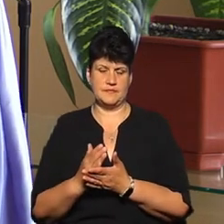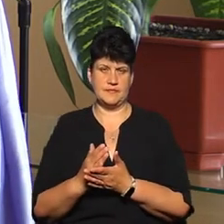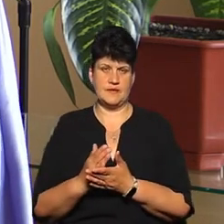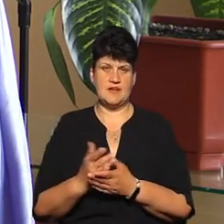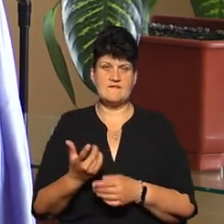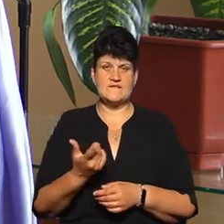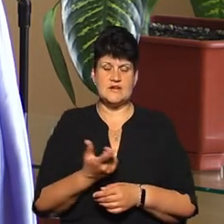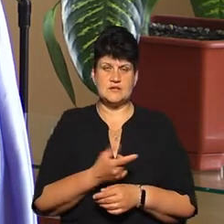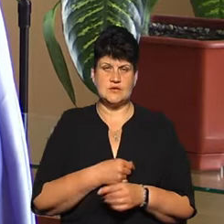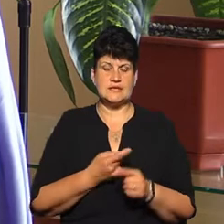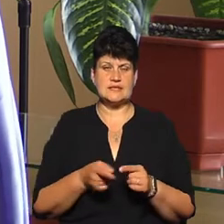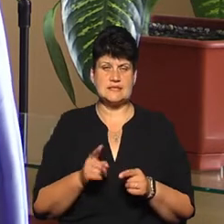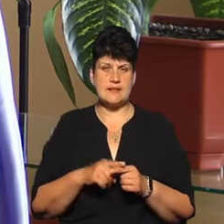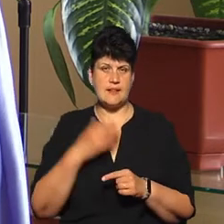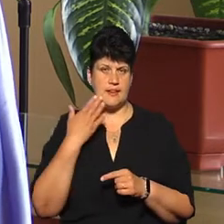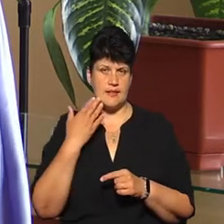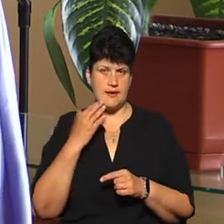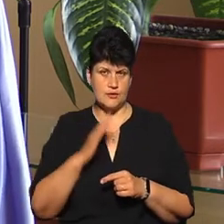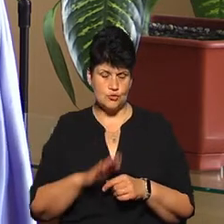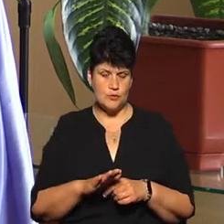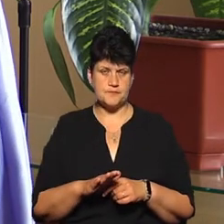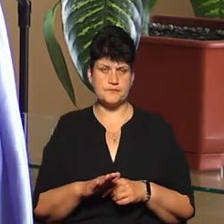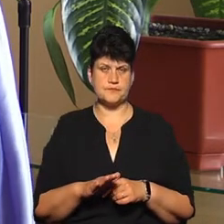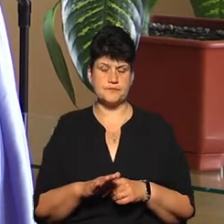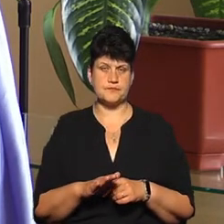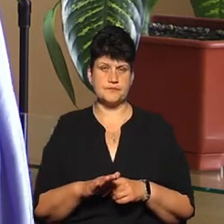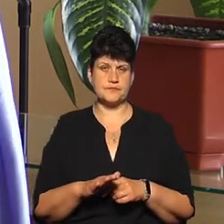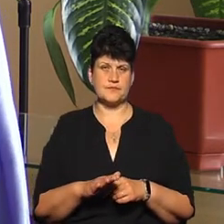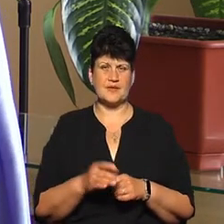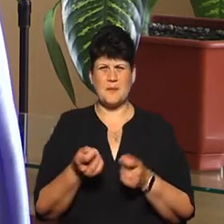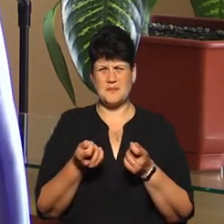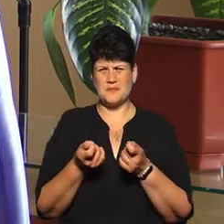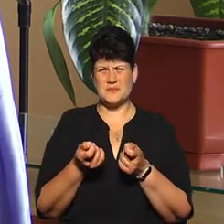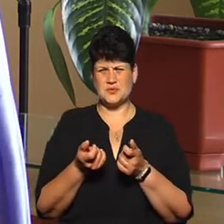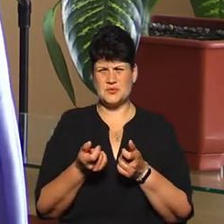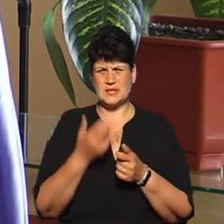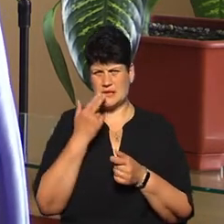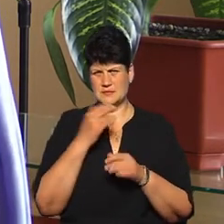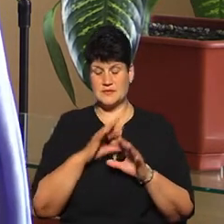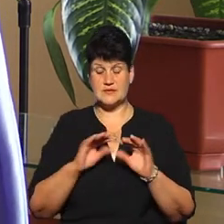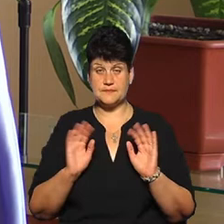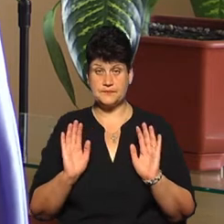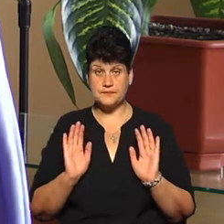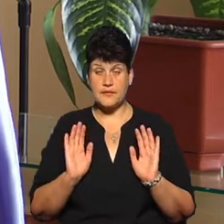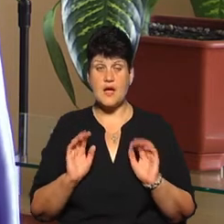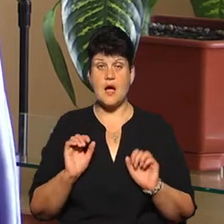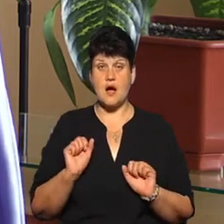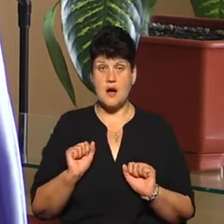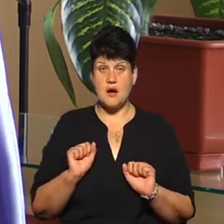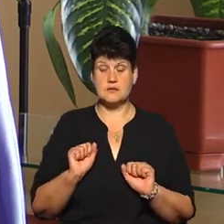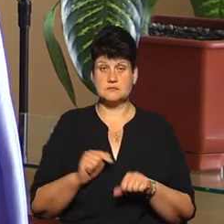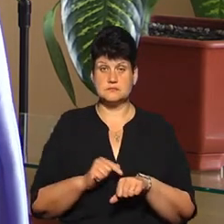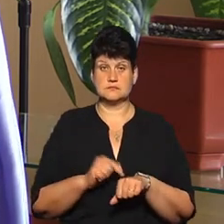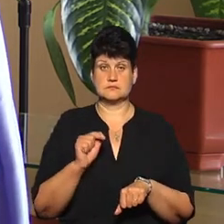вакцинованих, це протікає легко, так просто незначна нежить і все. А